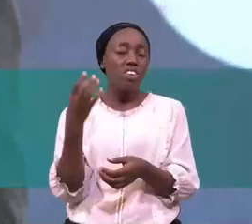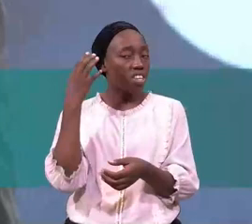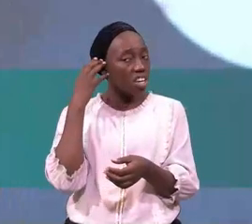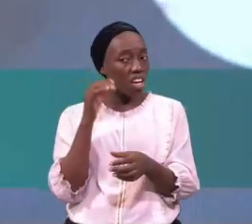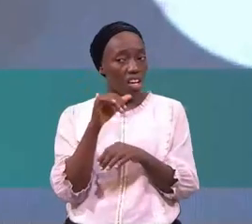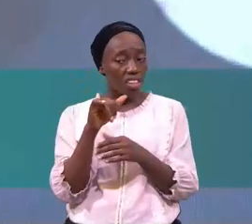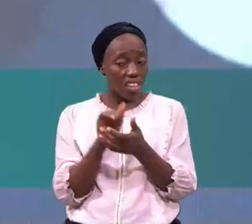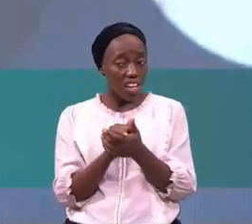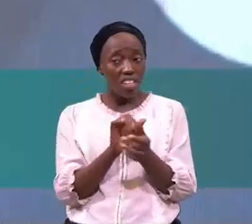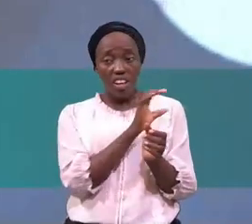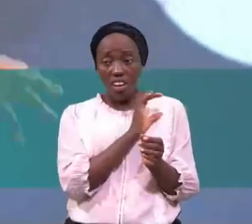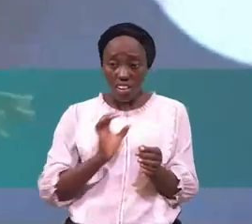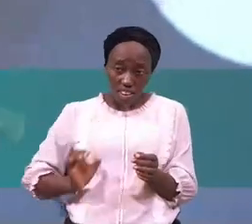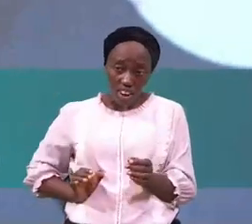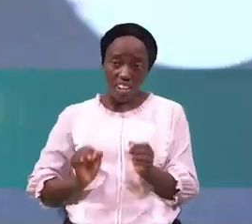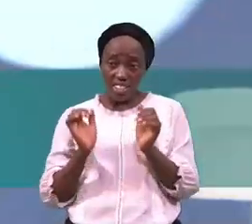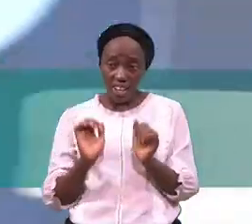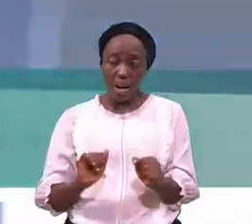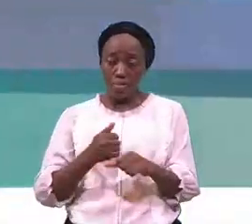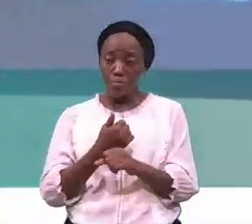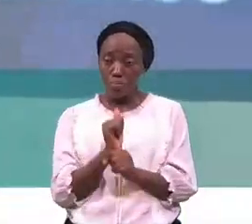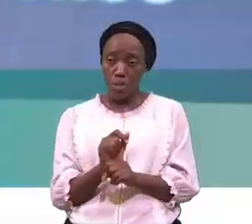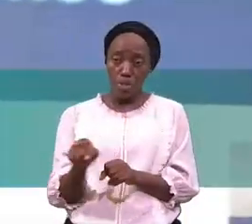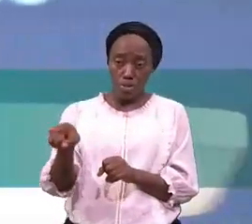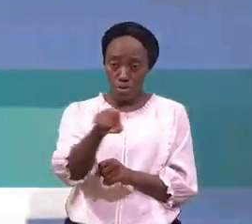Parce que Christ peut vous transformer.